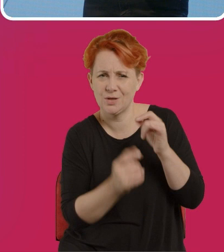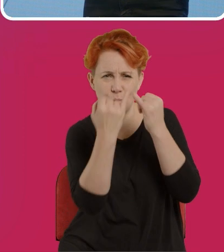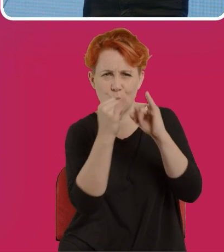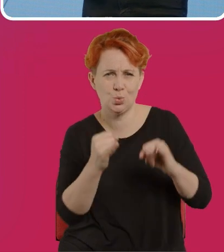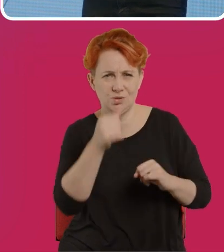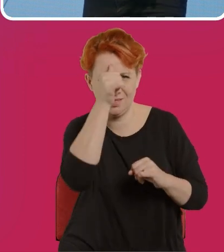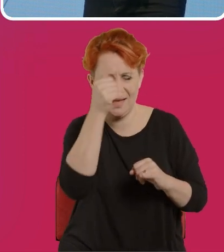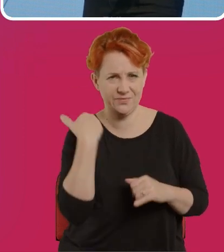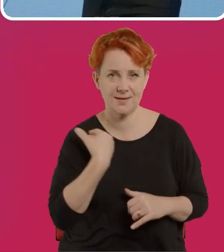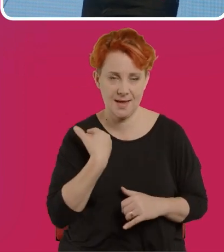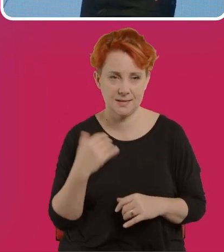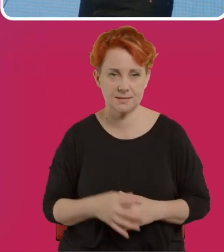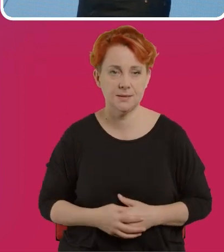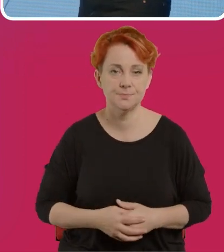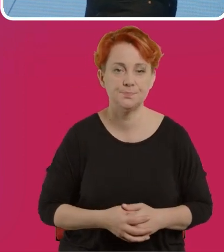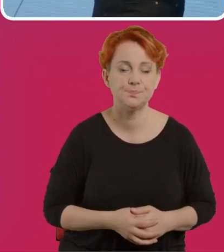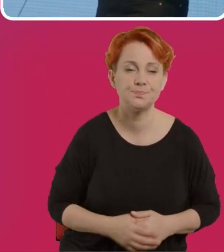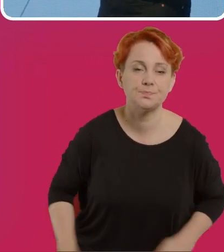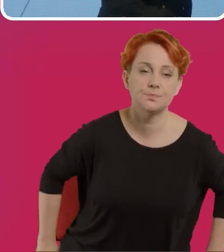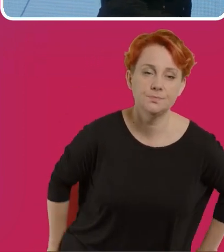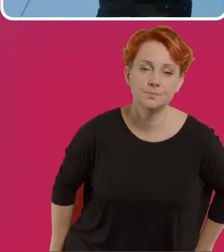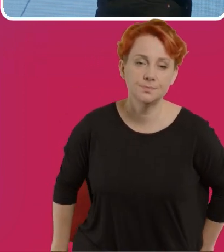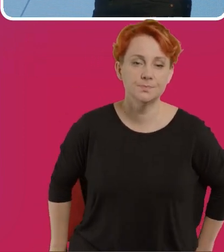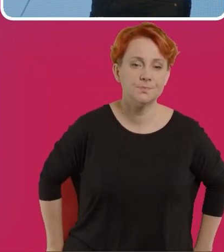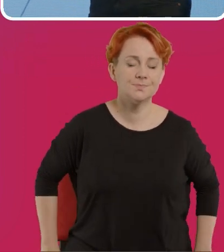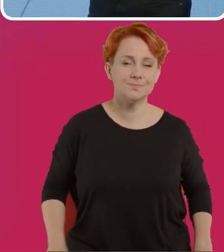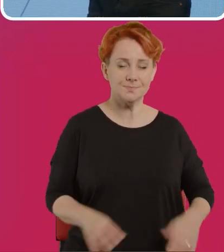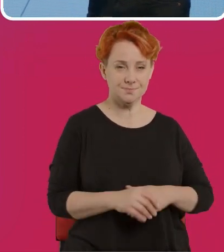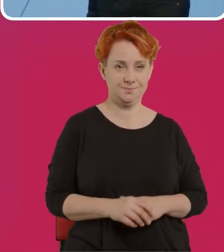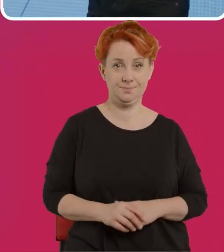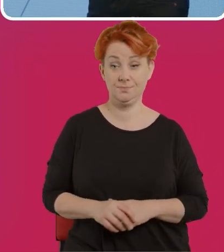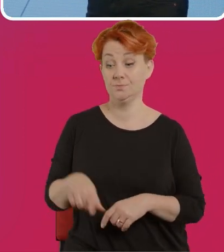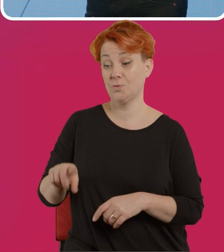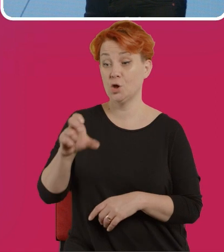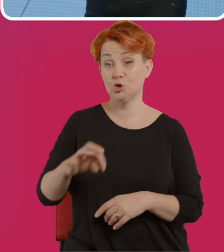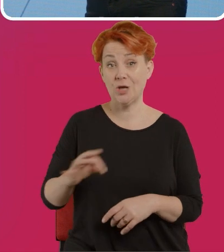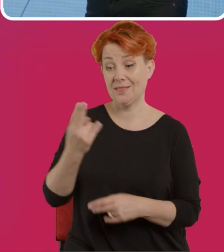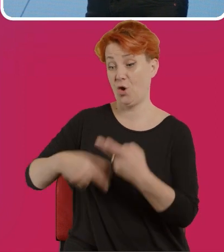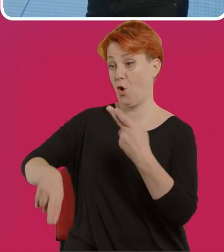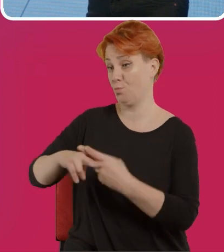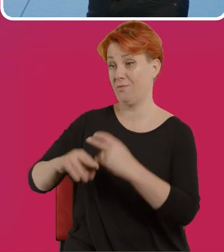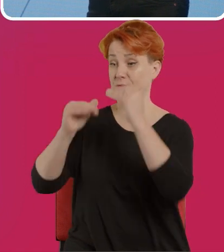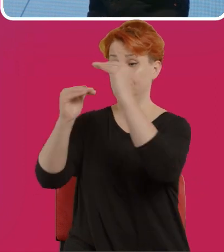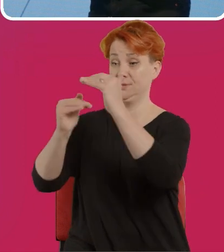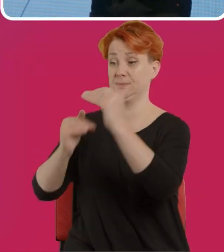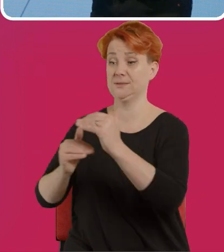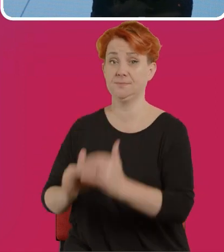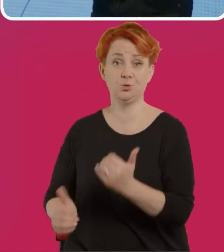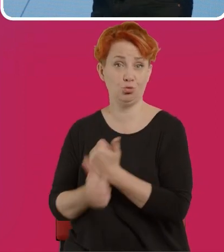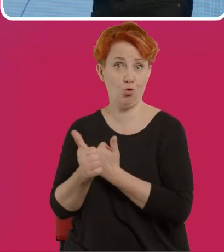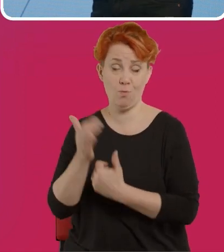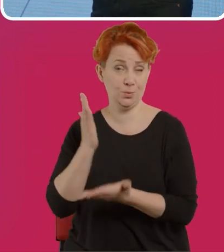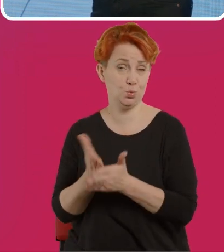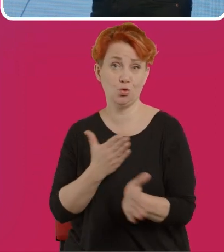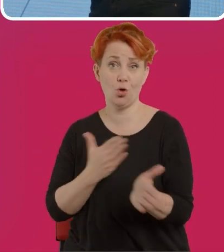zupełnie innego. A czat odpowiada ci w fajnym daje ci fajny ustrukturyzowany dokument,